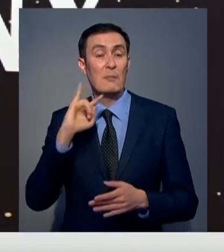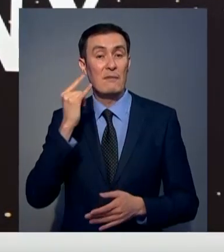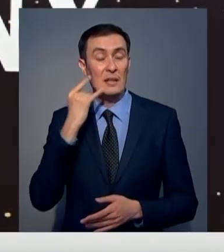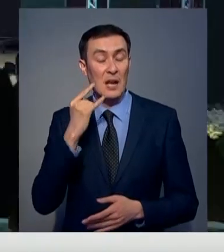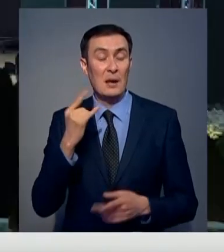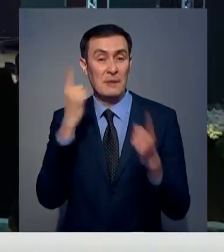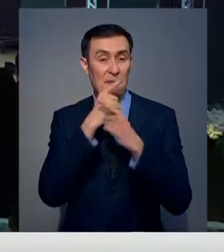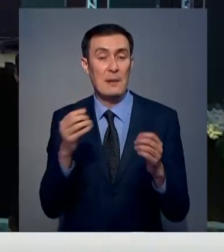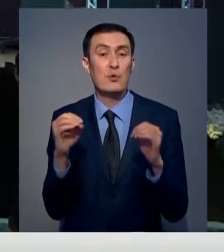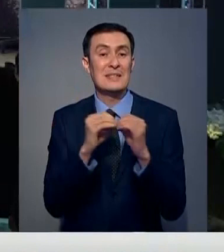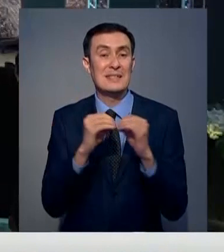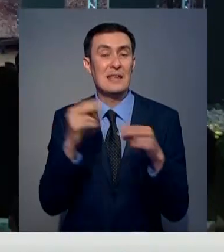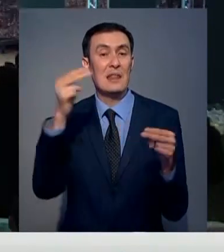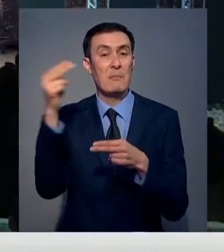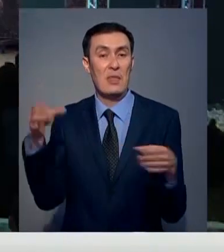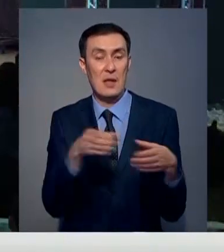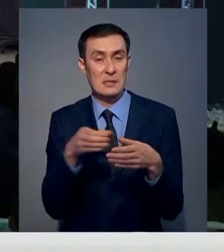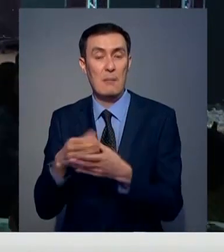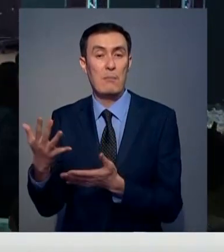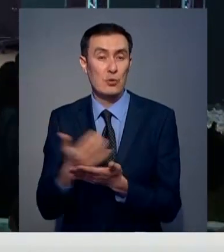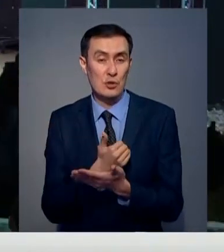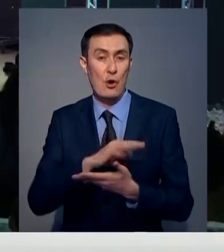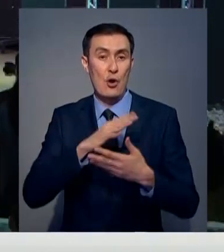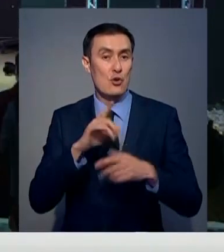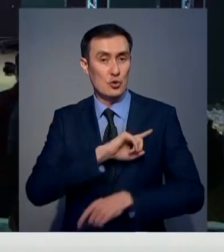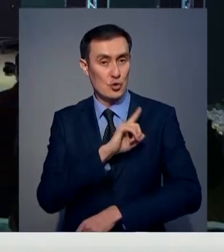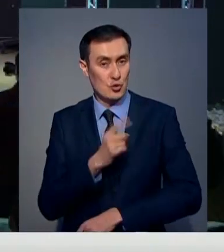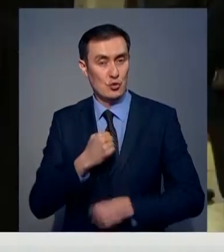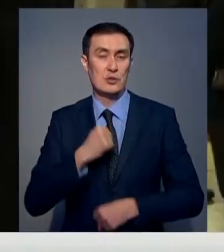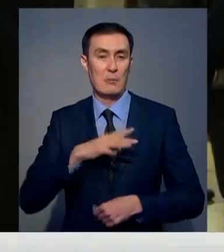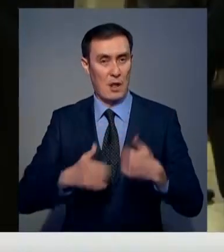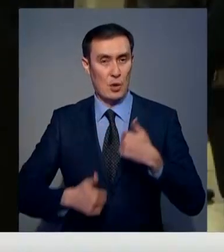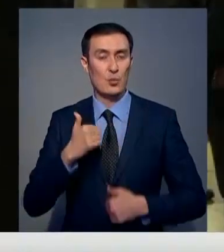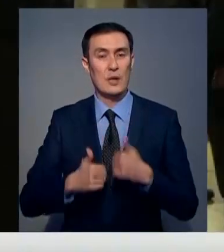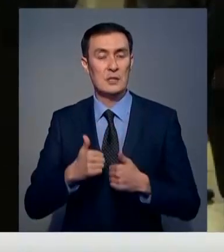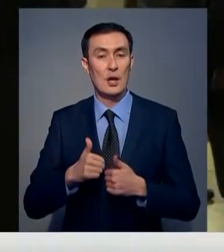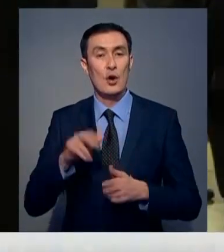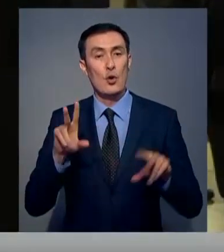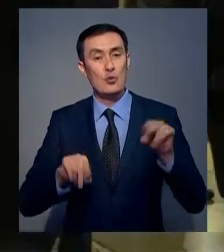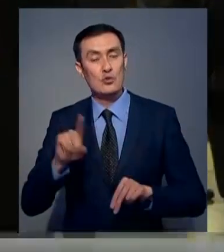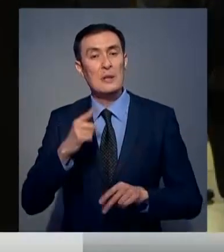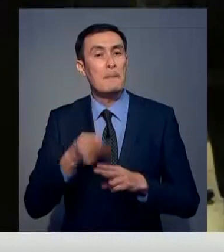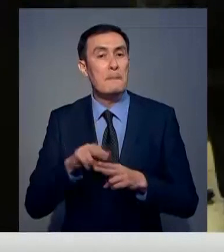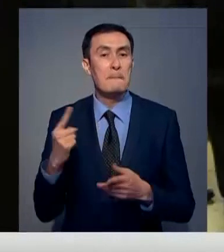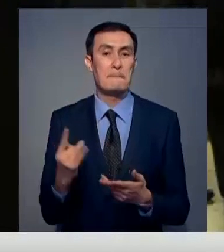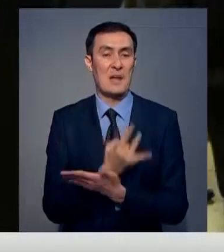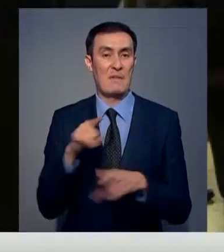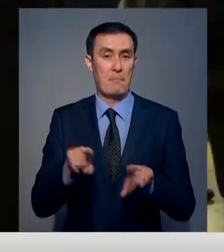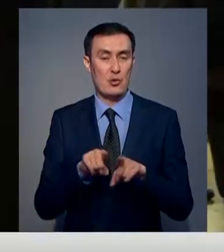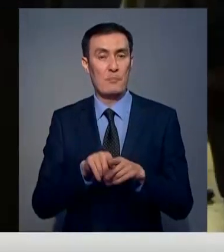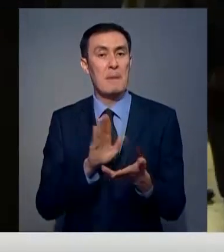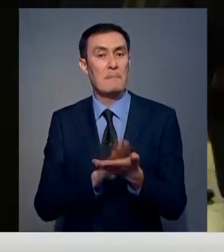объявили сразу по 10 номинациям. Получилась жесткая конкуренция. Учитывая, что это первая подобная